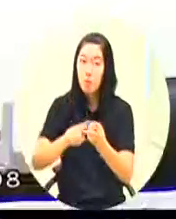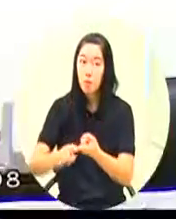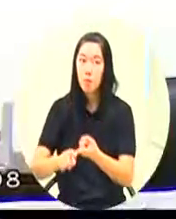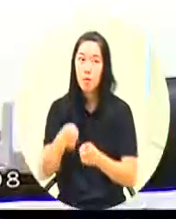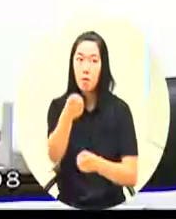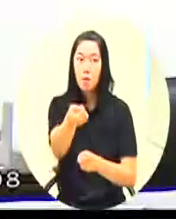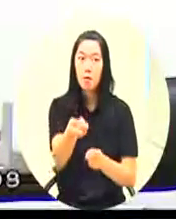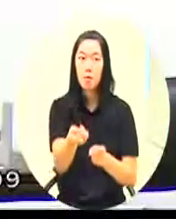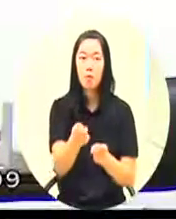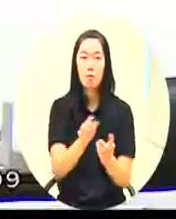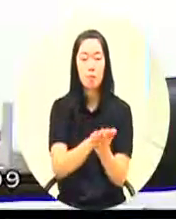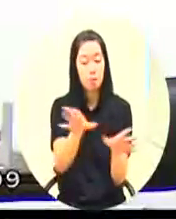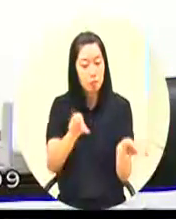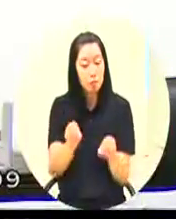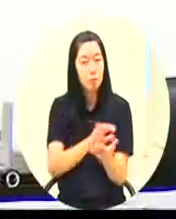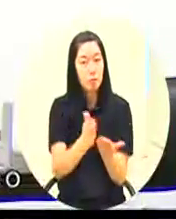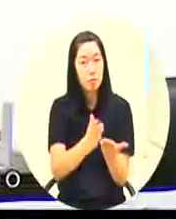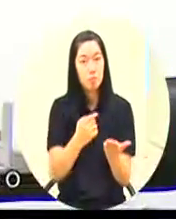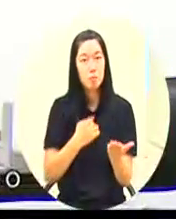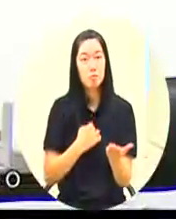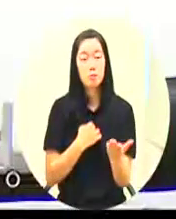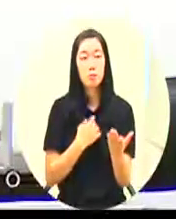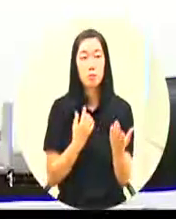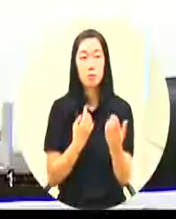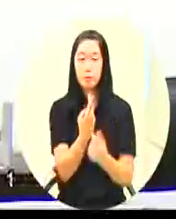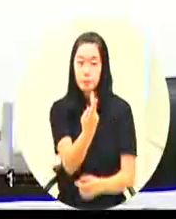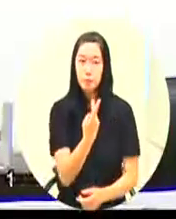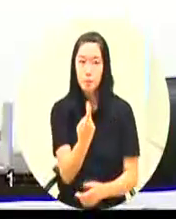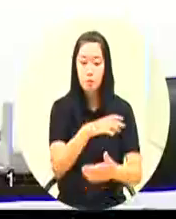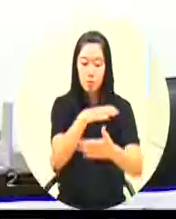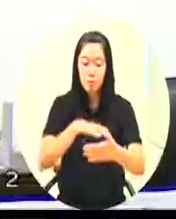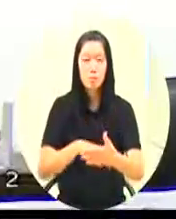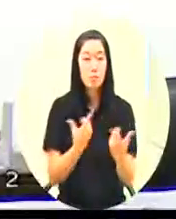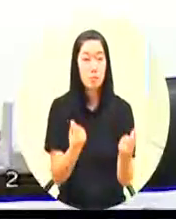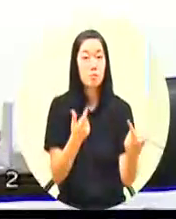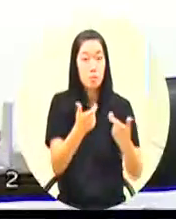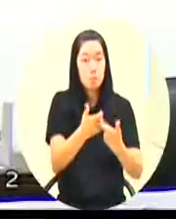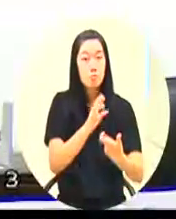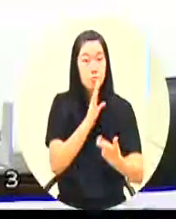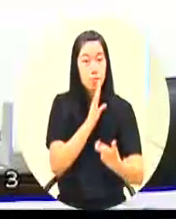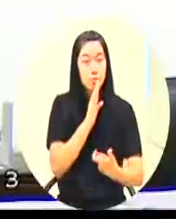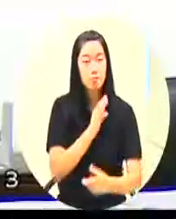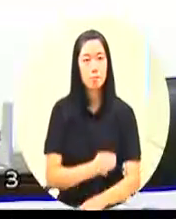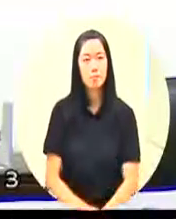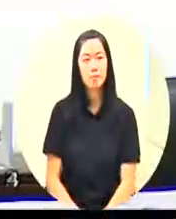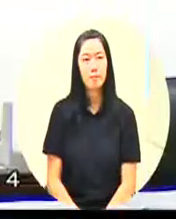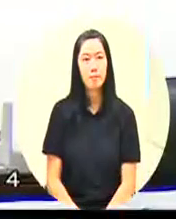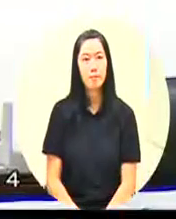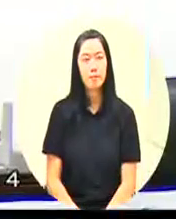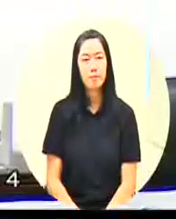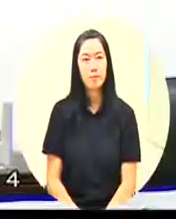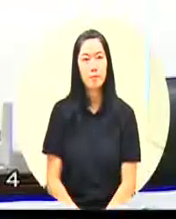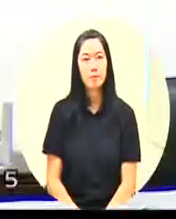刚的论述，应该基本上我们的内容是符合事实的。那